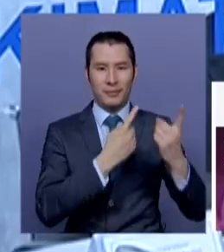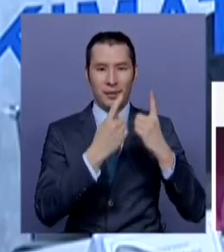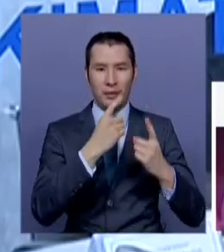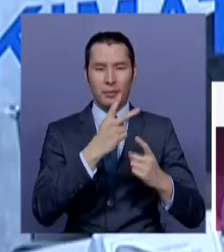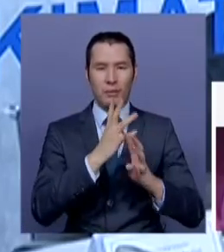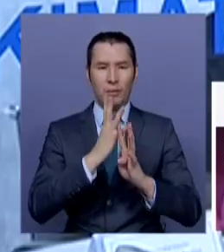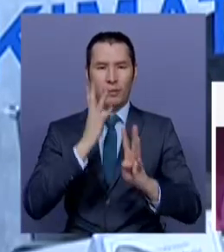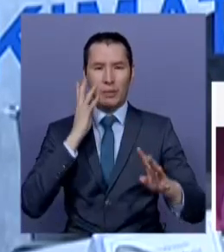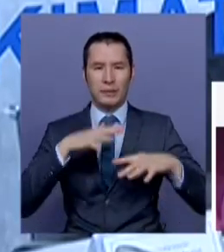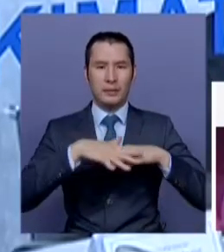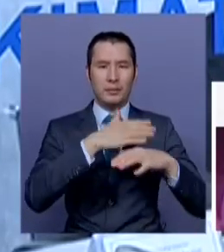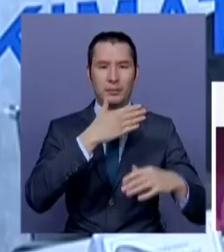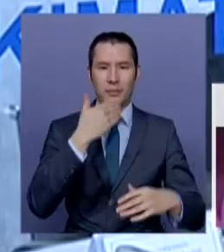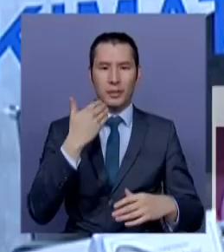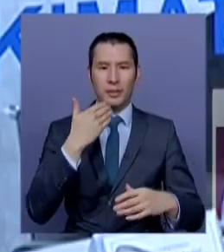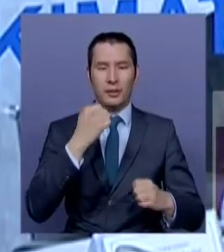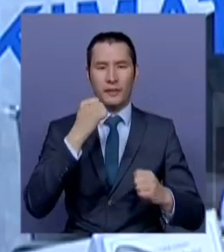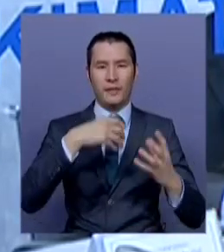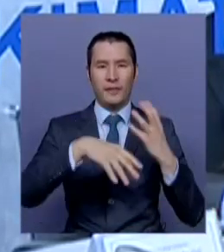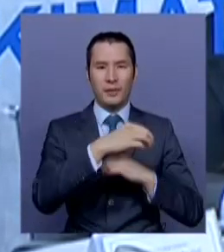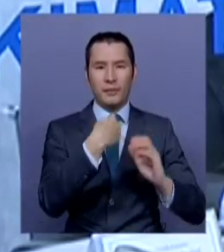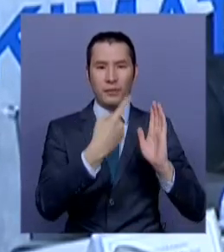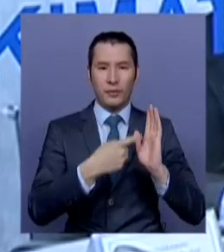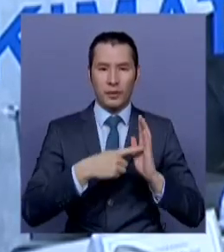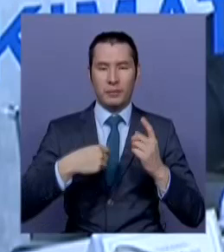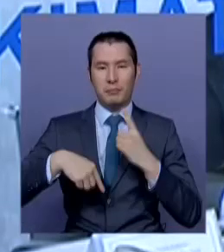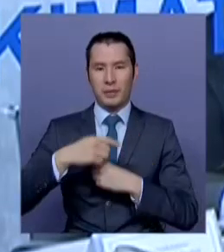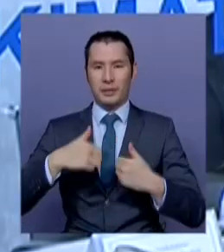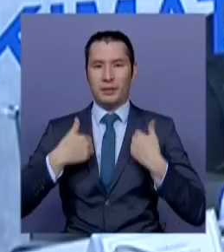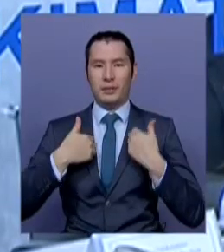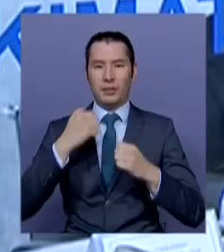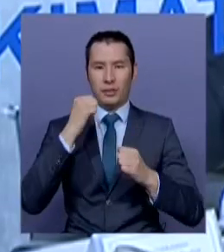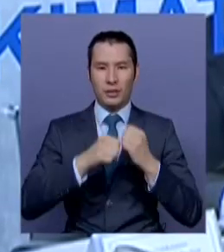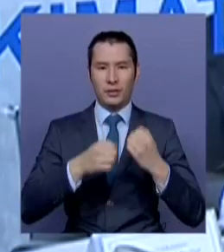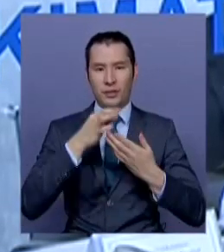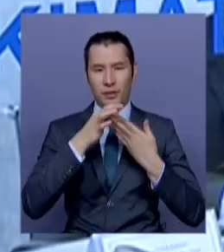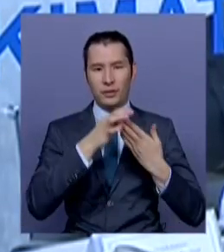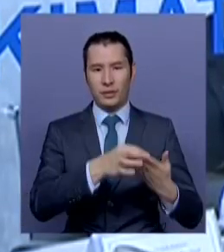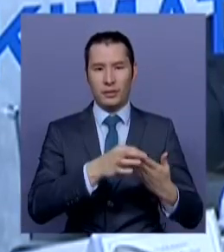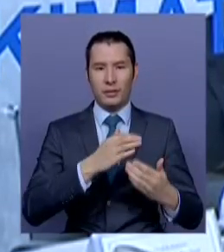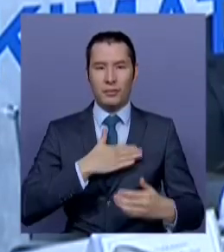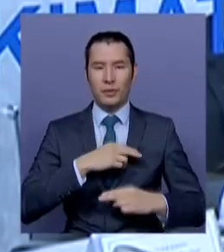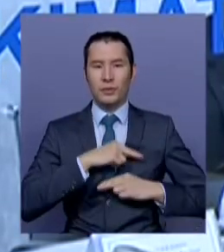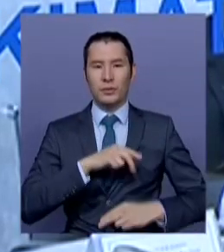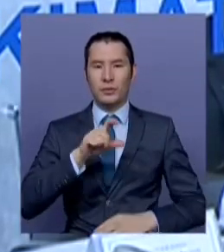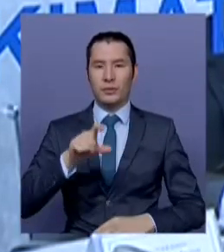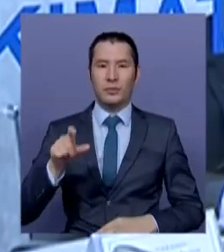тұрмай, сұрақтарын қойып, сұрақтарын шешу үшін осындай біздің қызметкерлер